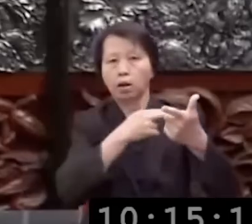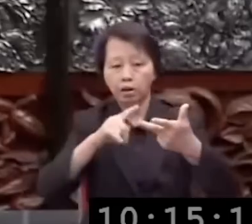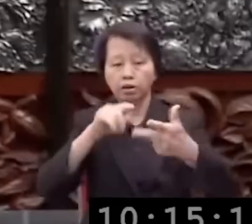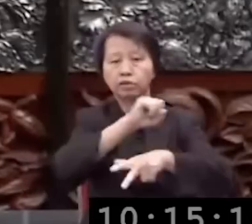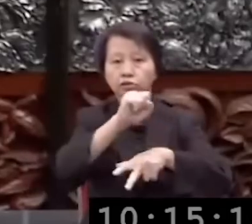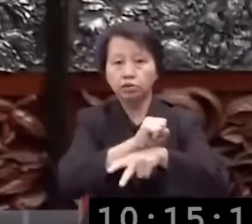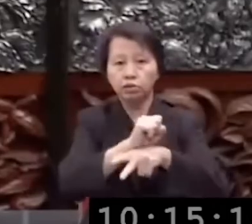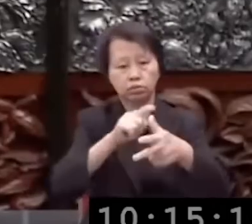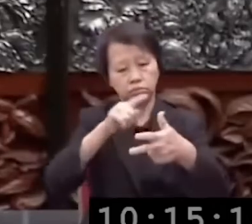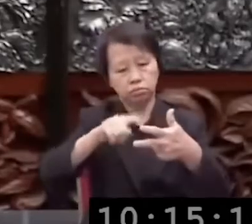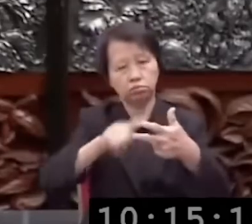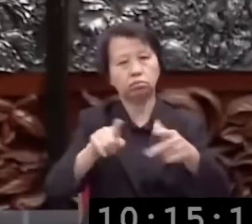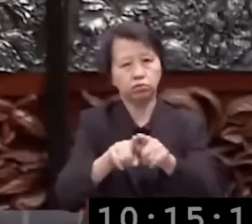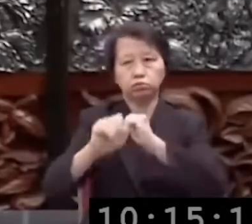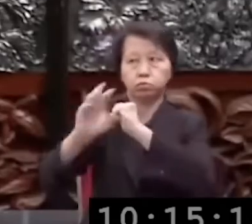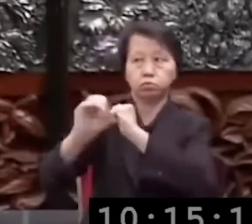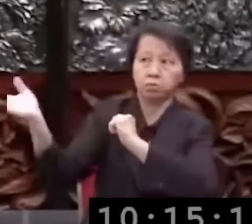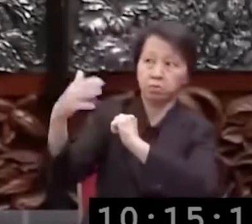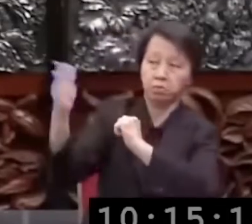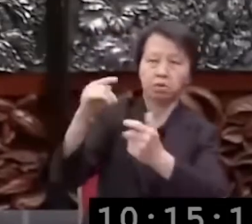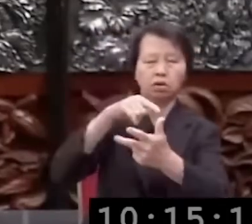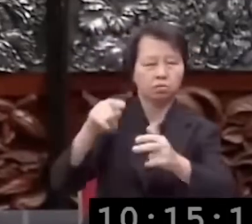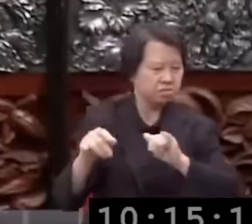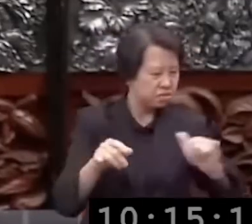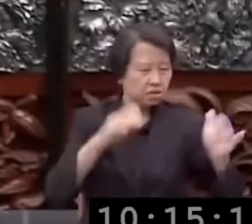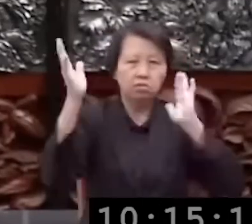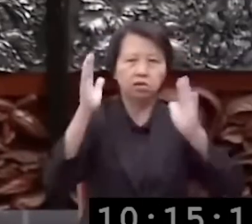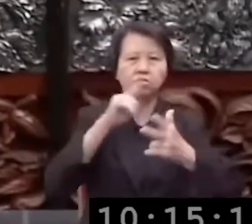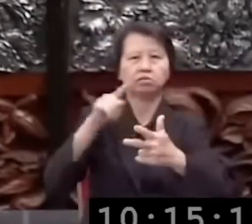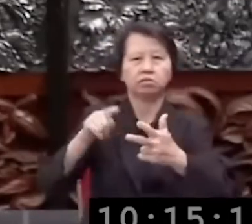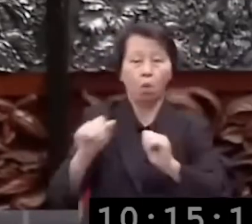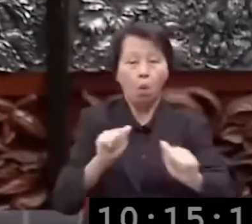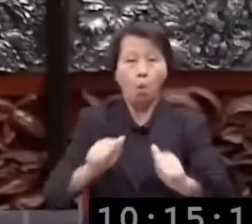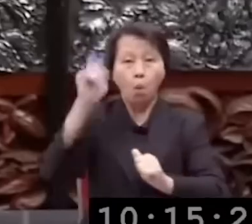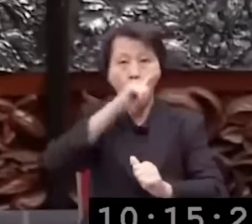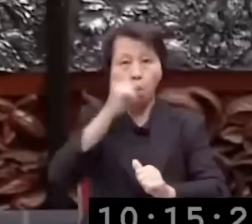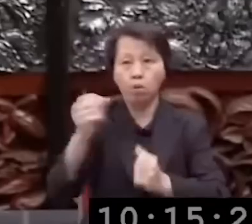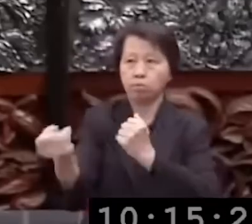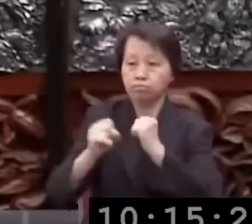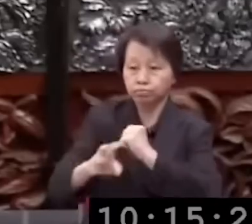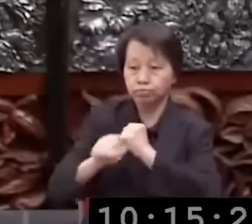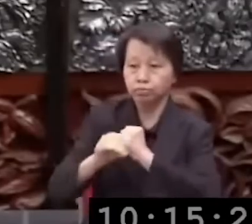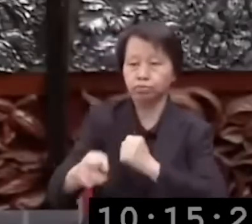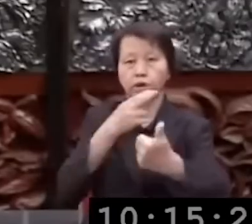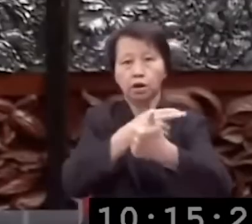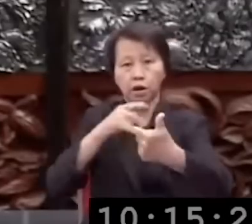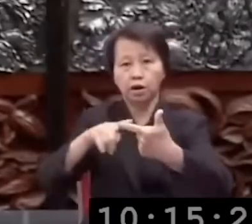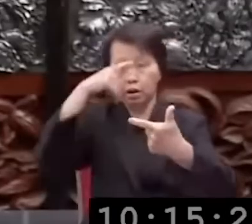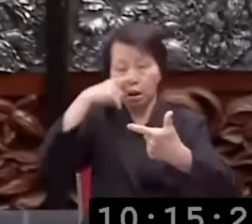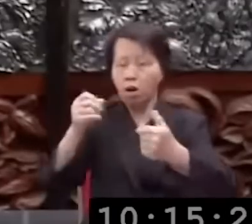Singapura yang turun mempromosikan program seumpama ini eee secara ekskresif yang kita tengok eh Indonesia